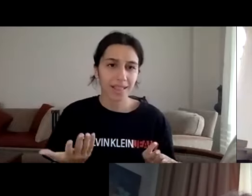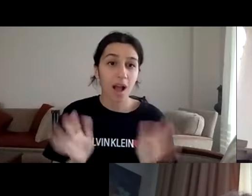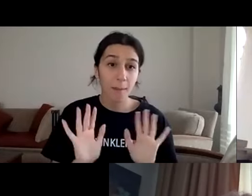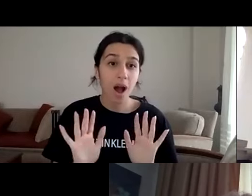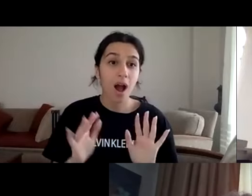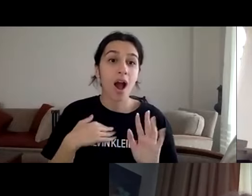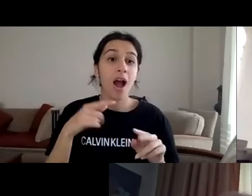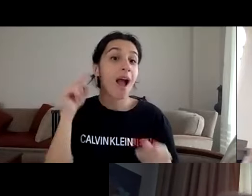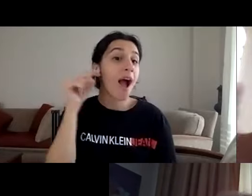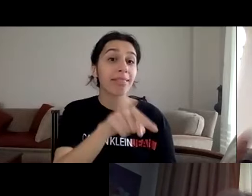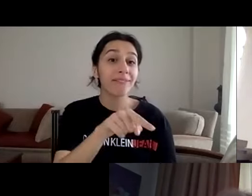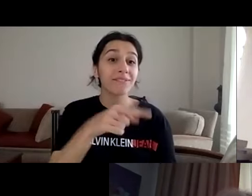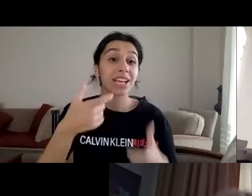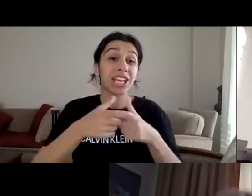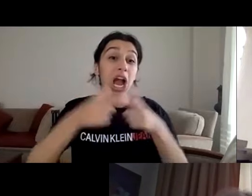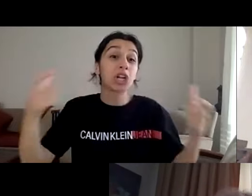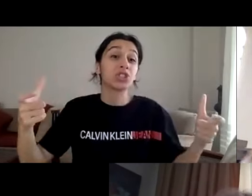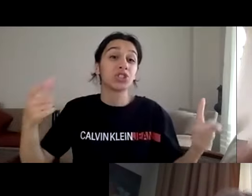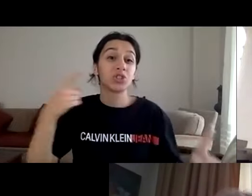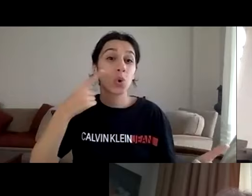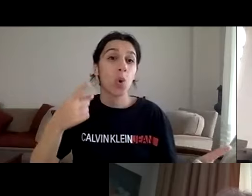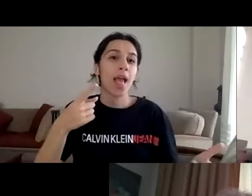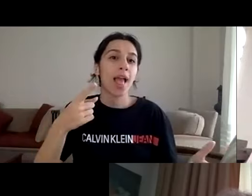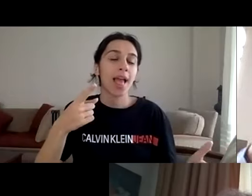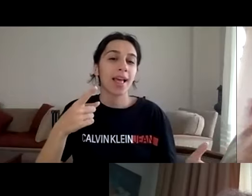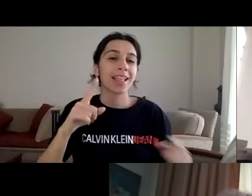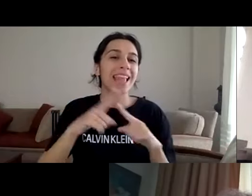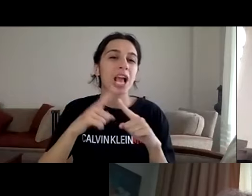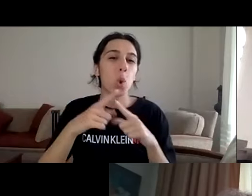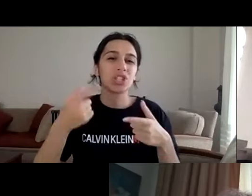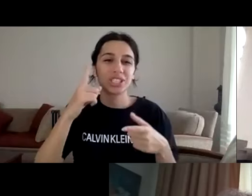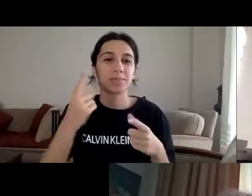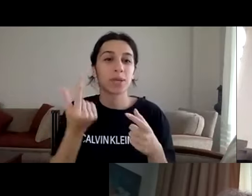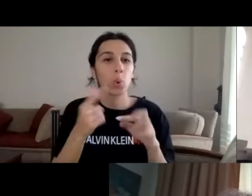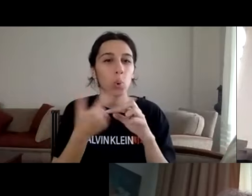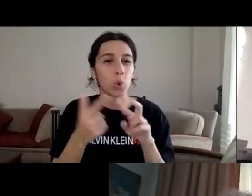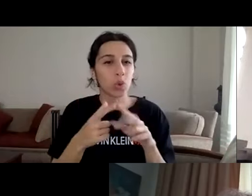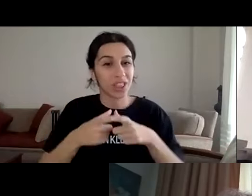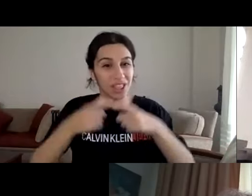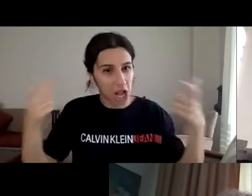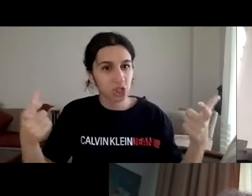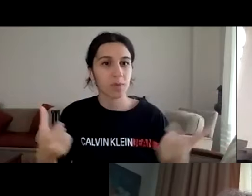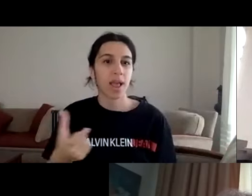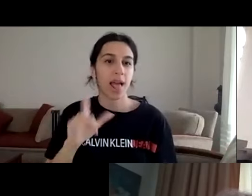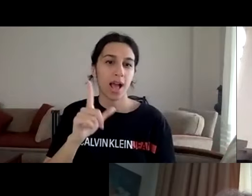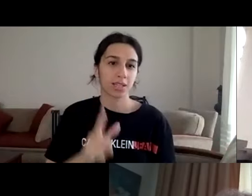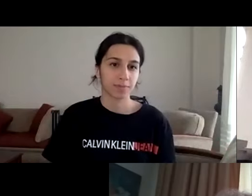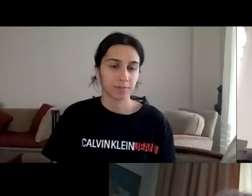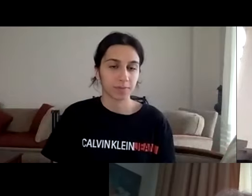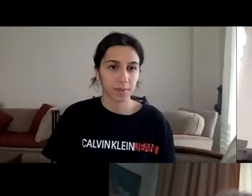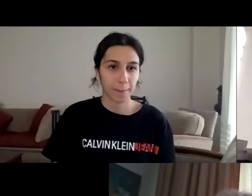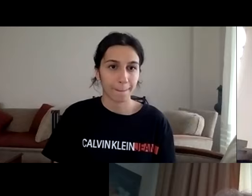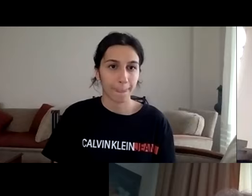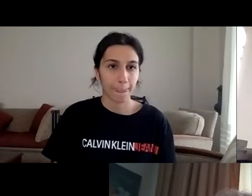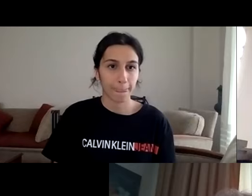amacımız tabii daha geniş kapsamda dijital ürün geliştiren, buradaki karar vericilerin meseleyi sahiplenmesini sağlamak. Bu meslek örgütü